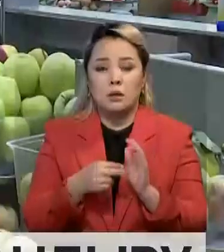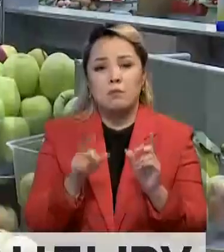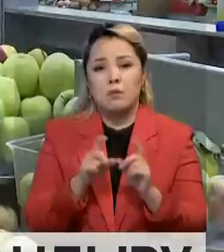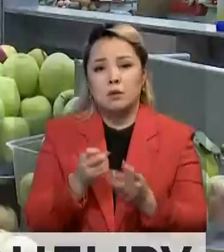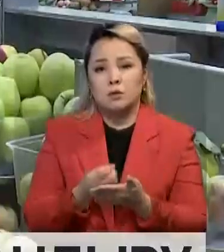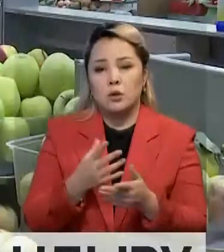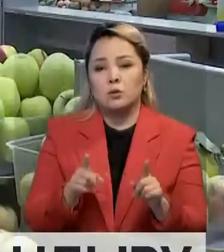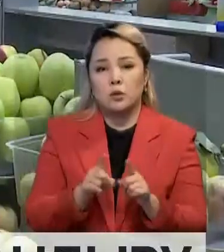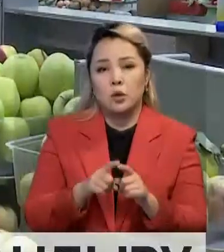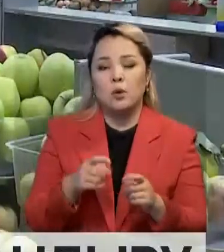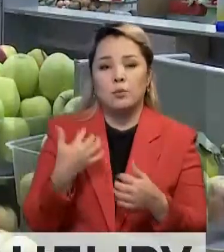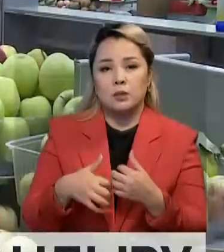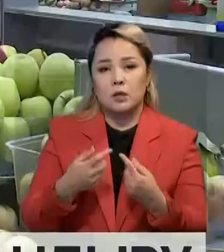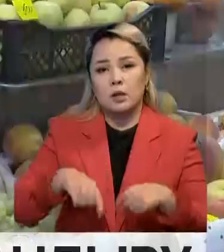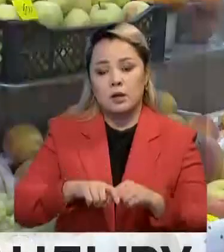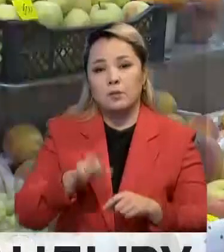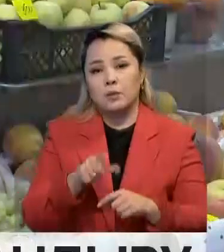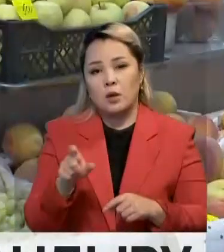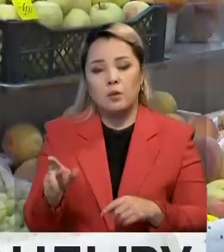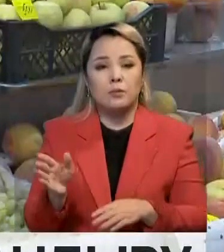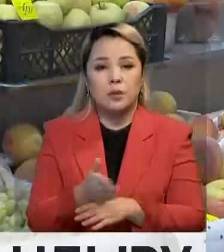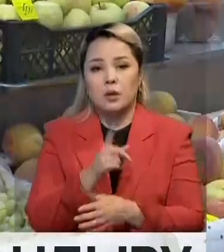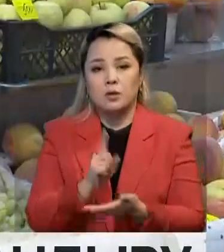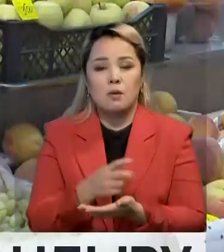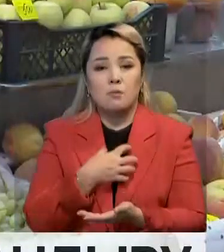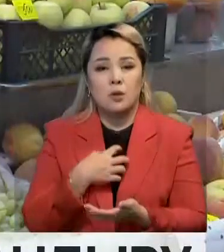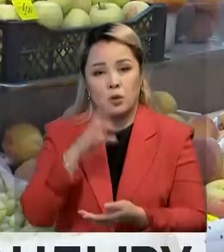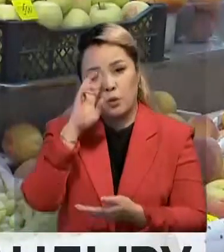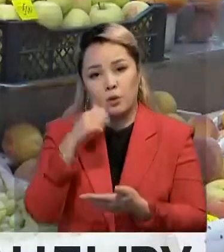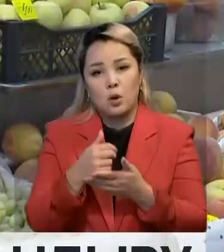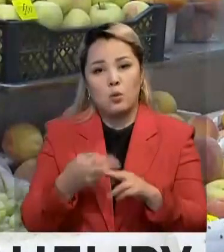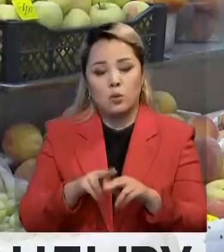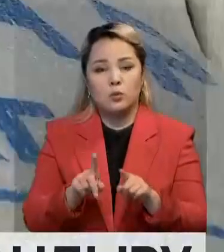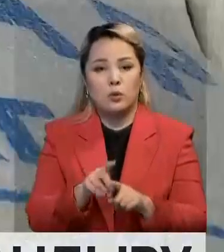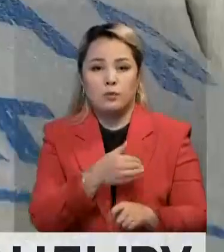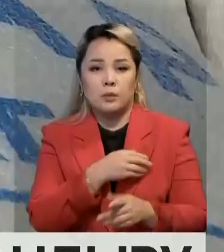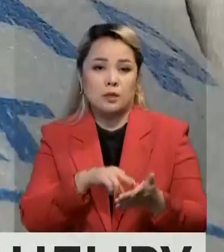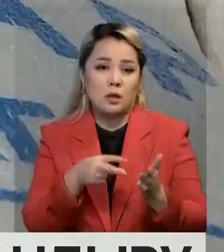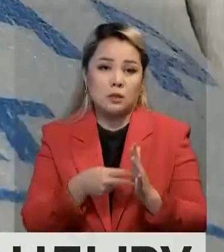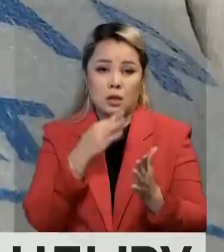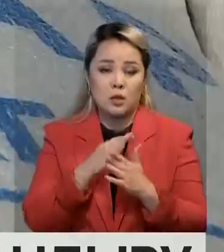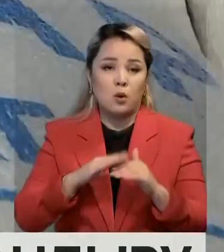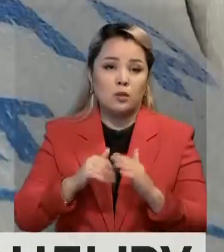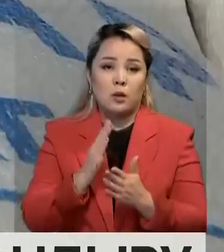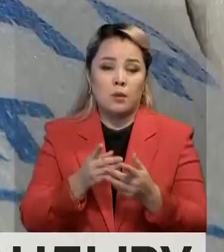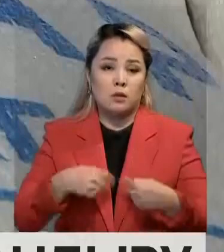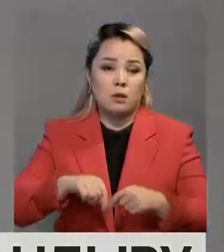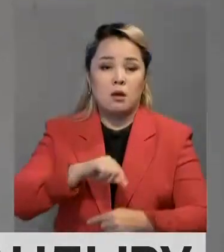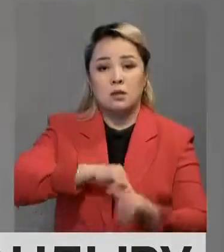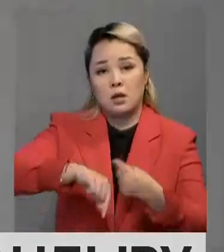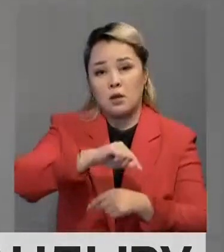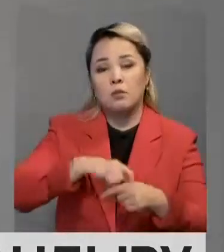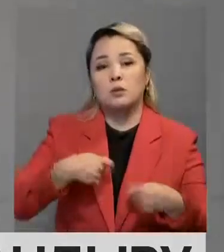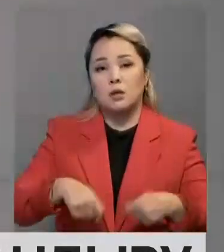Негізгі мәселе ортада жүрген артық делдалдардан құтылу. Үкіметтің көздегені де осы. Мәселен, қолда бар айналым қаражаты